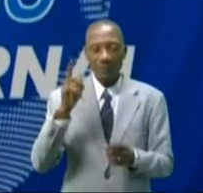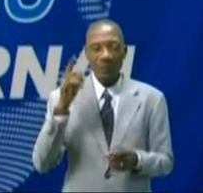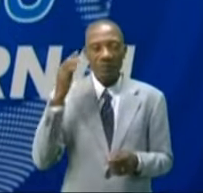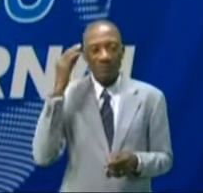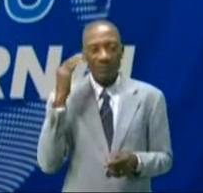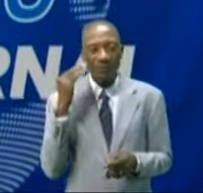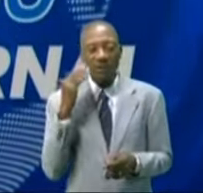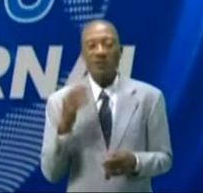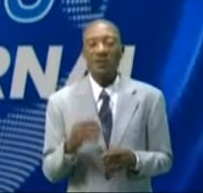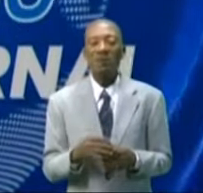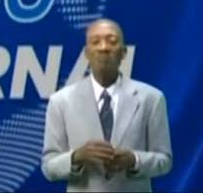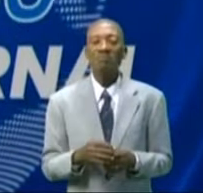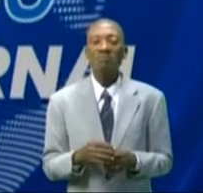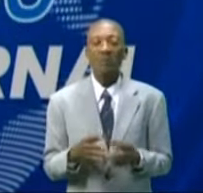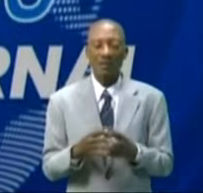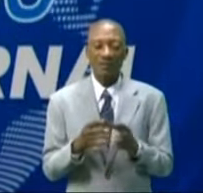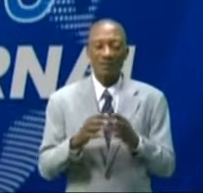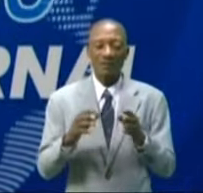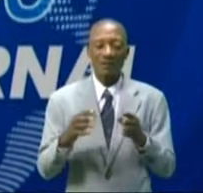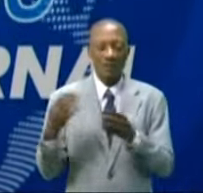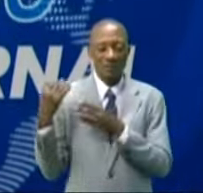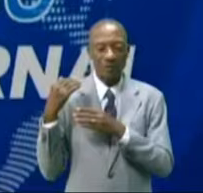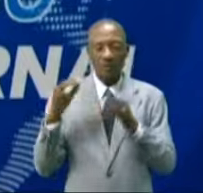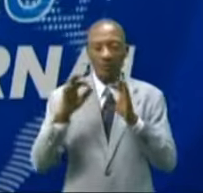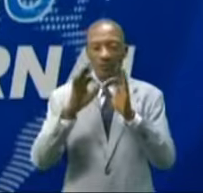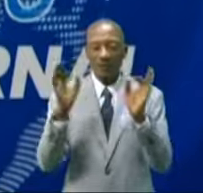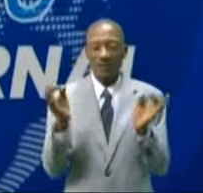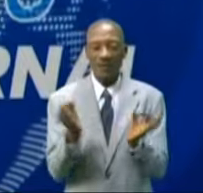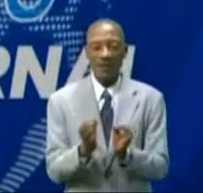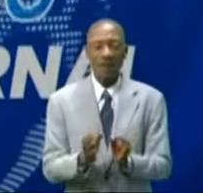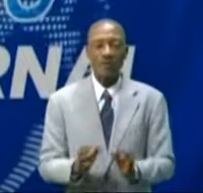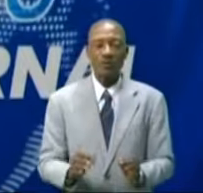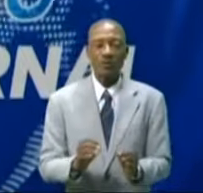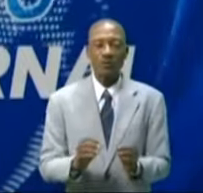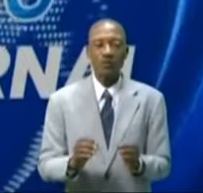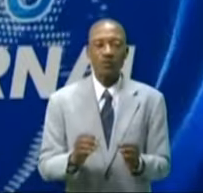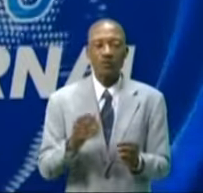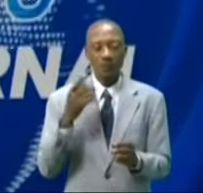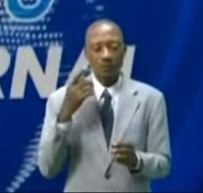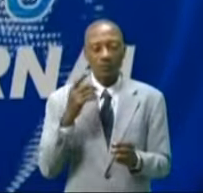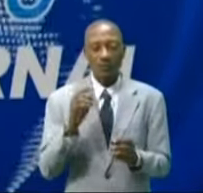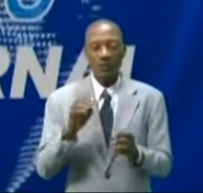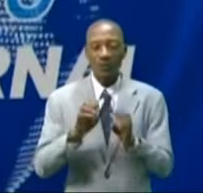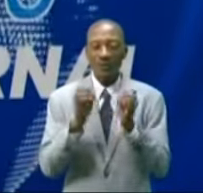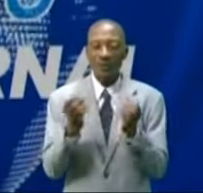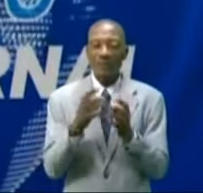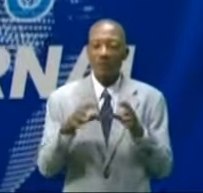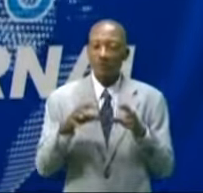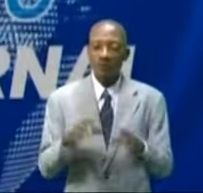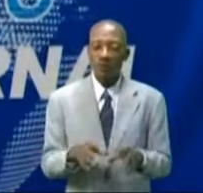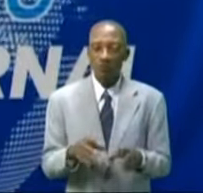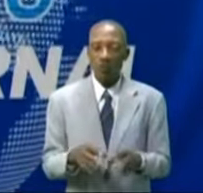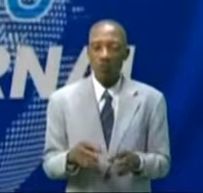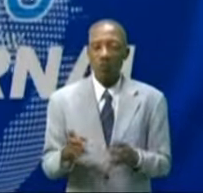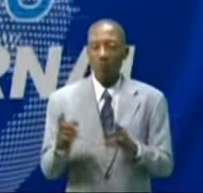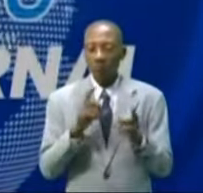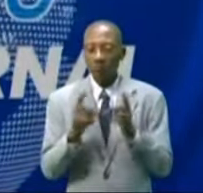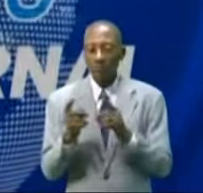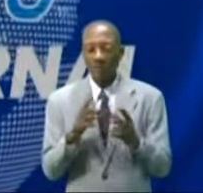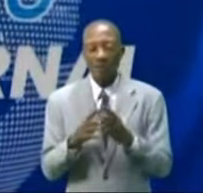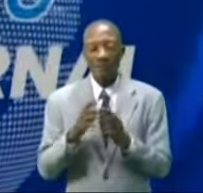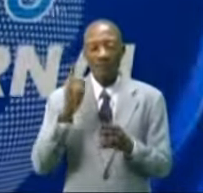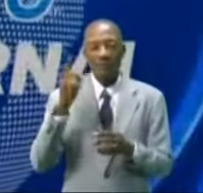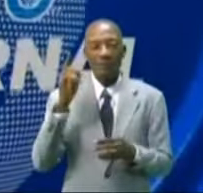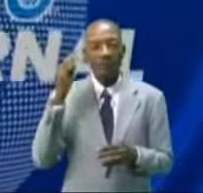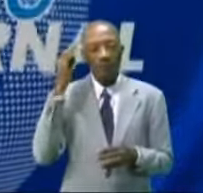Fédération des entreprises du Congo, FEC, la COPEMECO et les jeunes entrepreneurs. Les comptes rendus avec Françoise Bouélaboua, qui